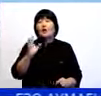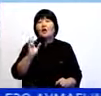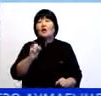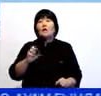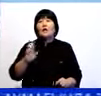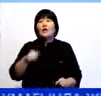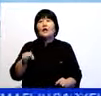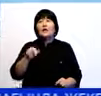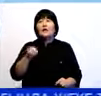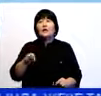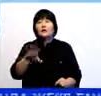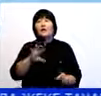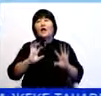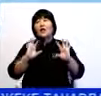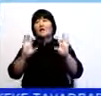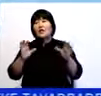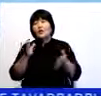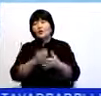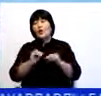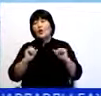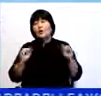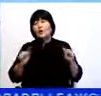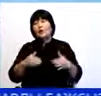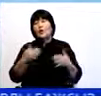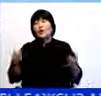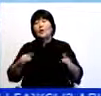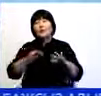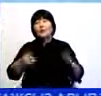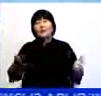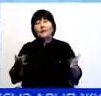барлығын біріктіріп неге волейбол спортына көп балдар тартатын тұғын.